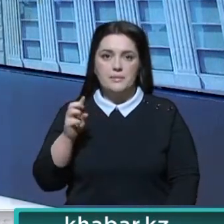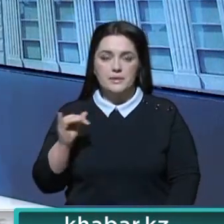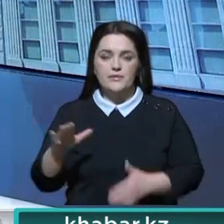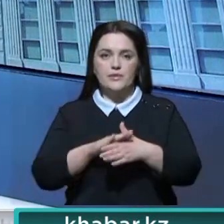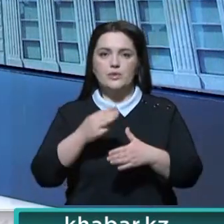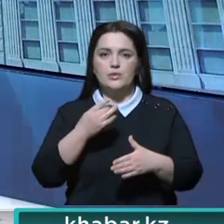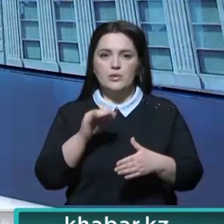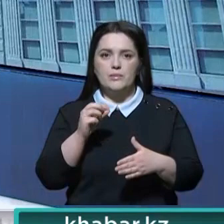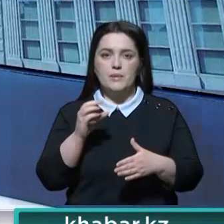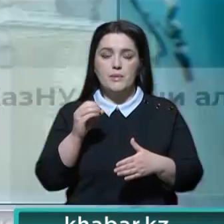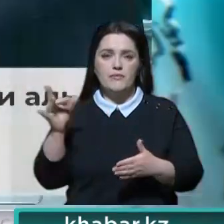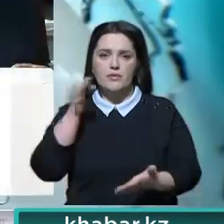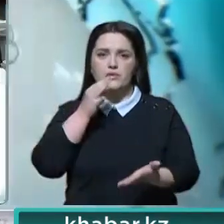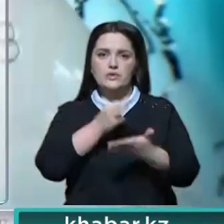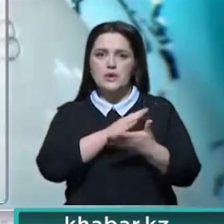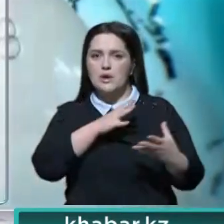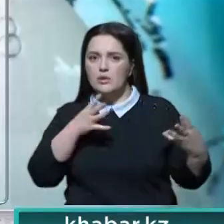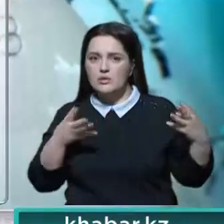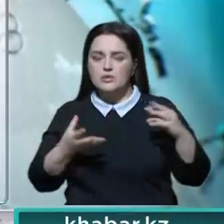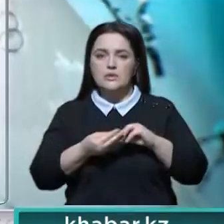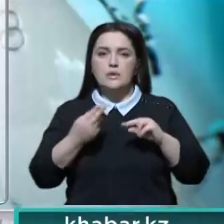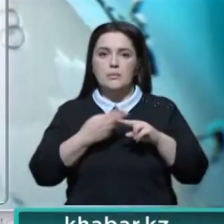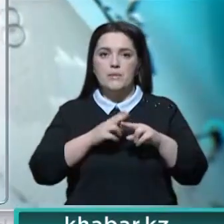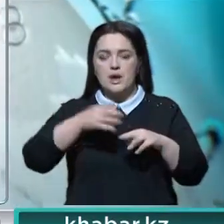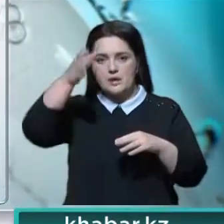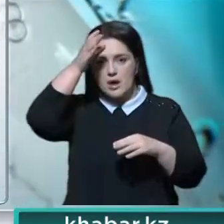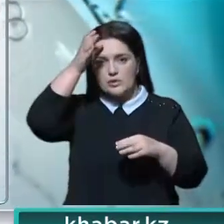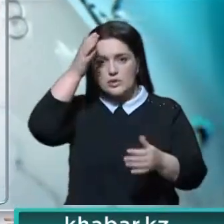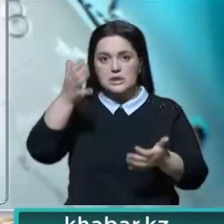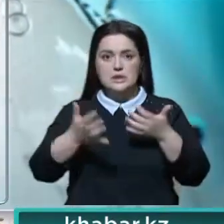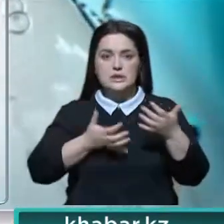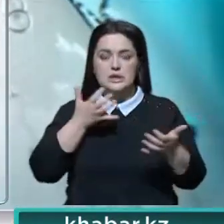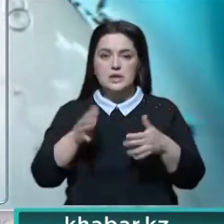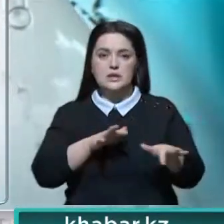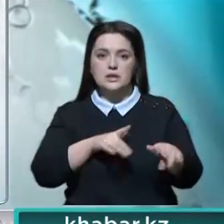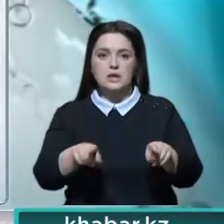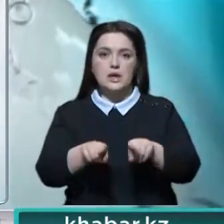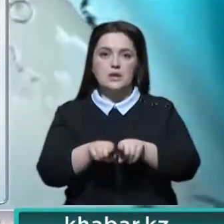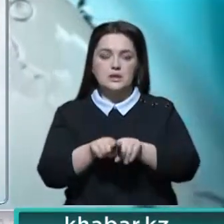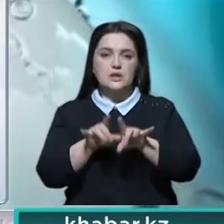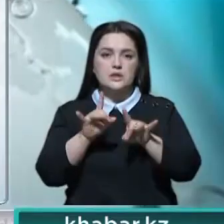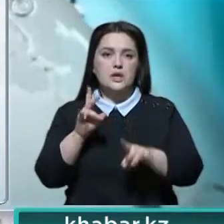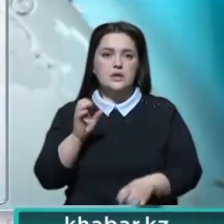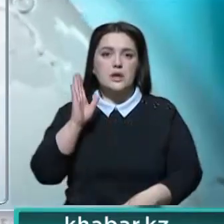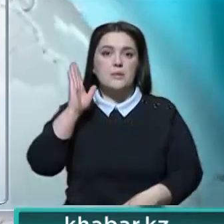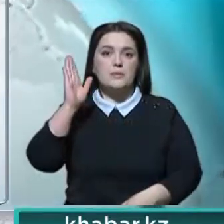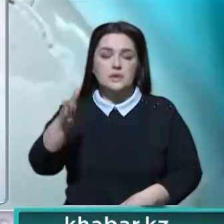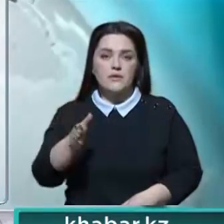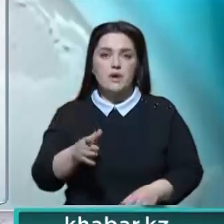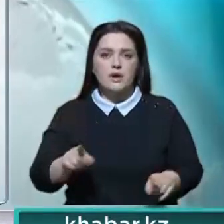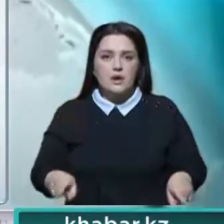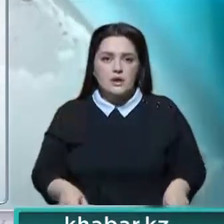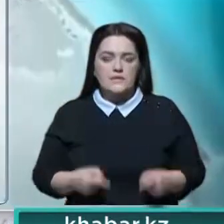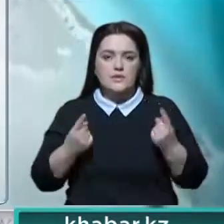Он отчитался президенту о результатах академической, научно-исследовательской и инновационной деятельности, а также рассказал о